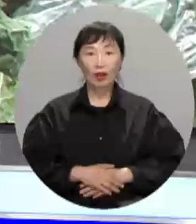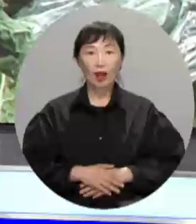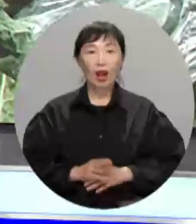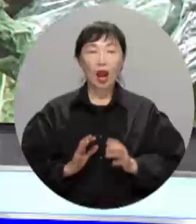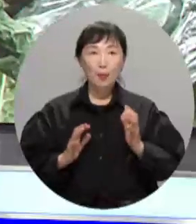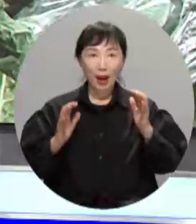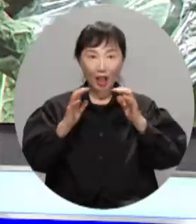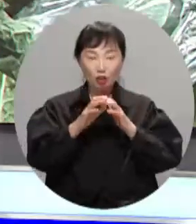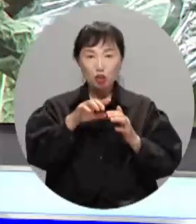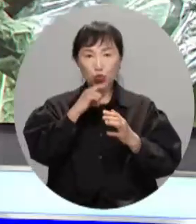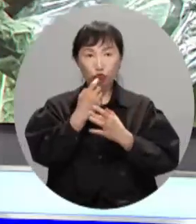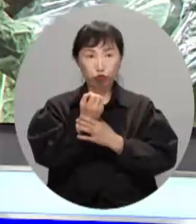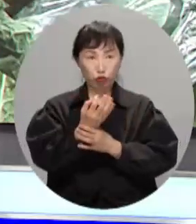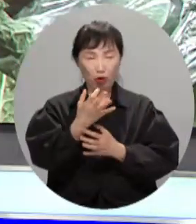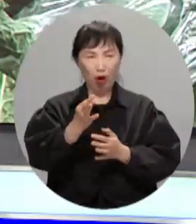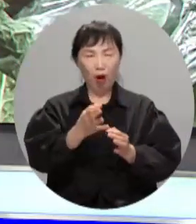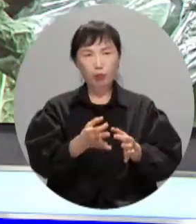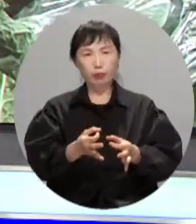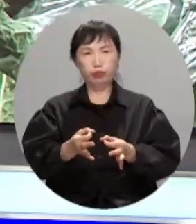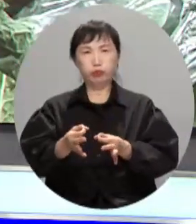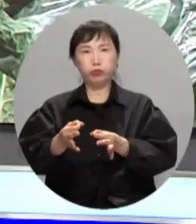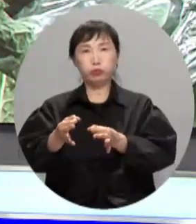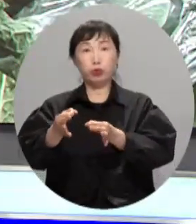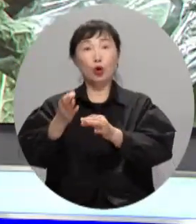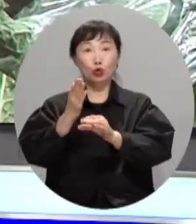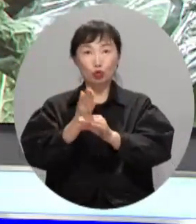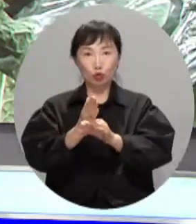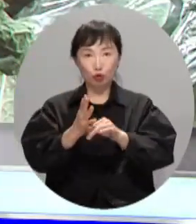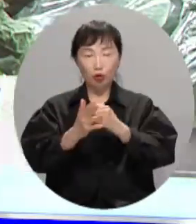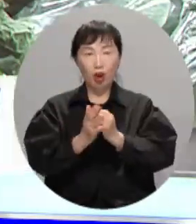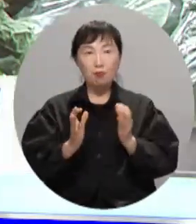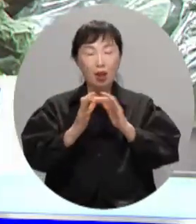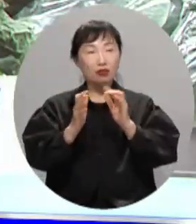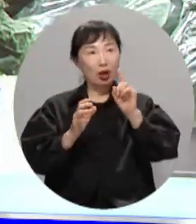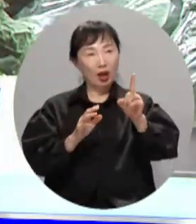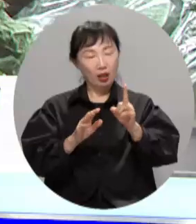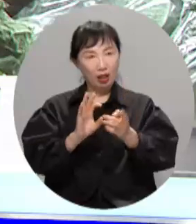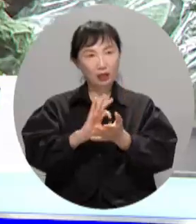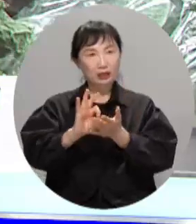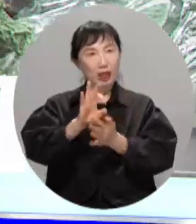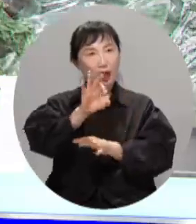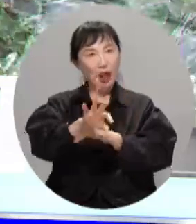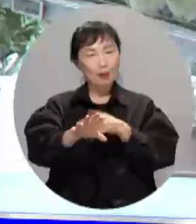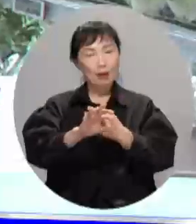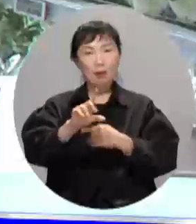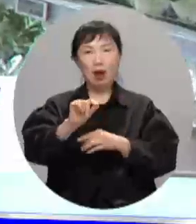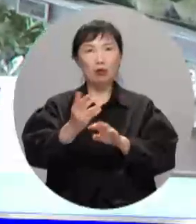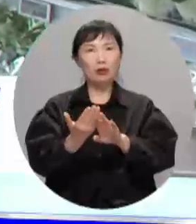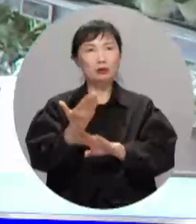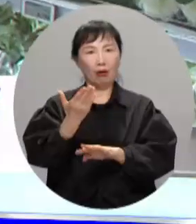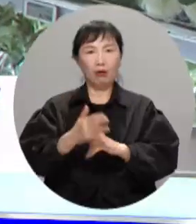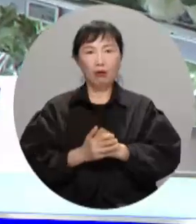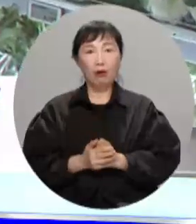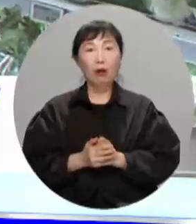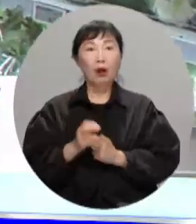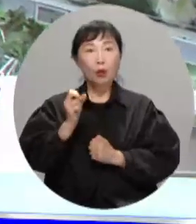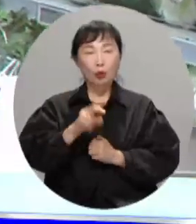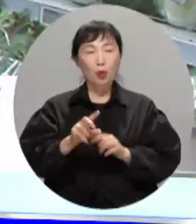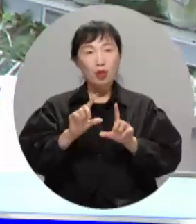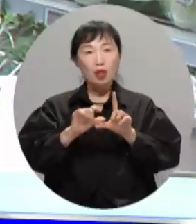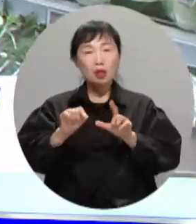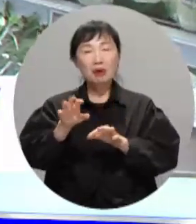배추와 무 가격이 천정부지로 오르고 있습니다. 배추 한 포기 소비자 가격이 만 원을 넘었습니다. 그런가 하면